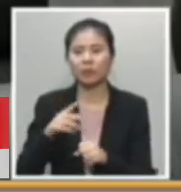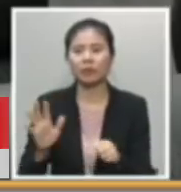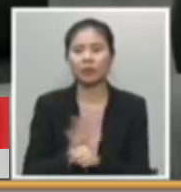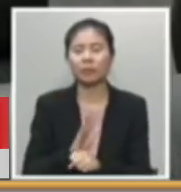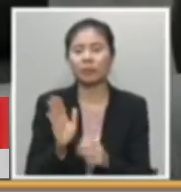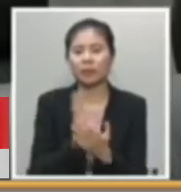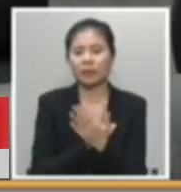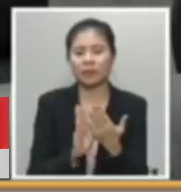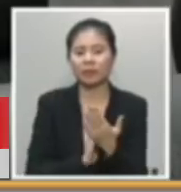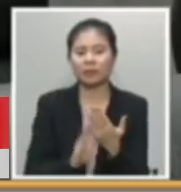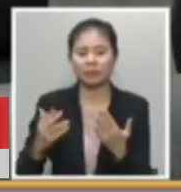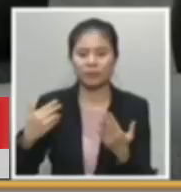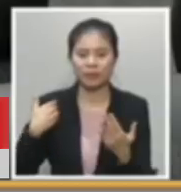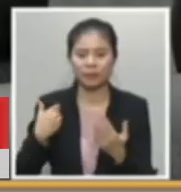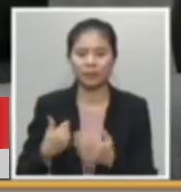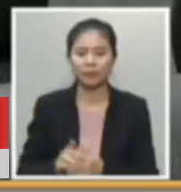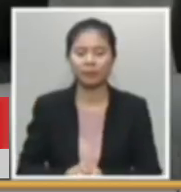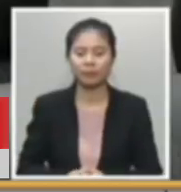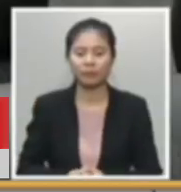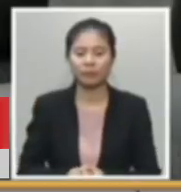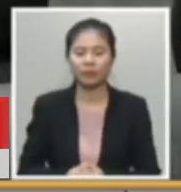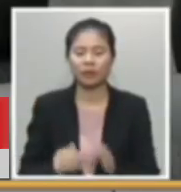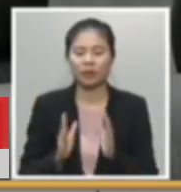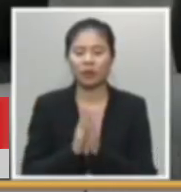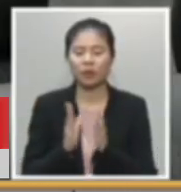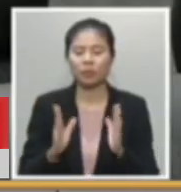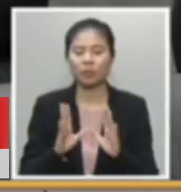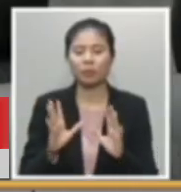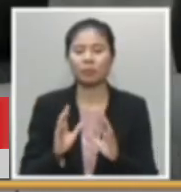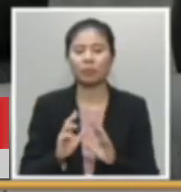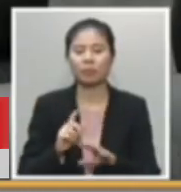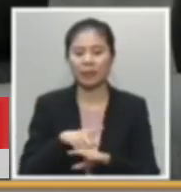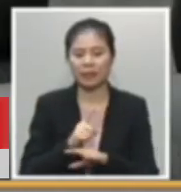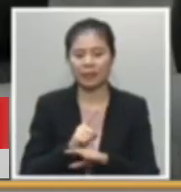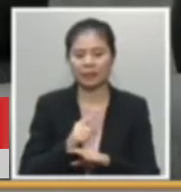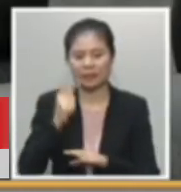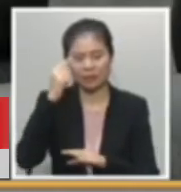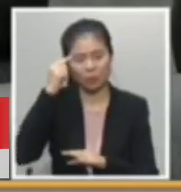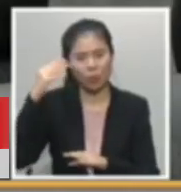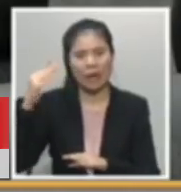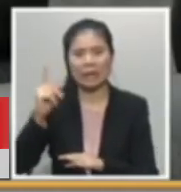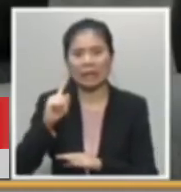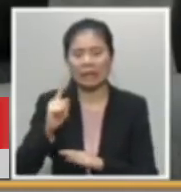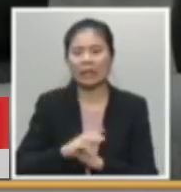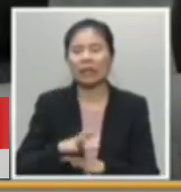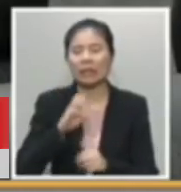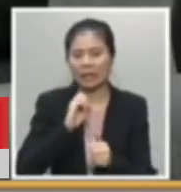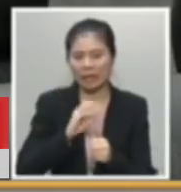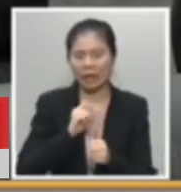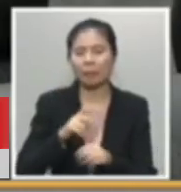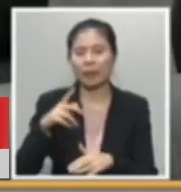และบ้านเมืองกราบขอบคุณครับท่านประธานครับหวังว่าสิ่งที่ได้เสนอไปจะเป็นประโยชน์ครับ ขอบคุณ